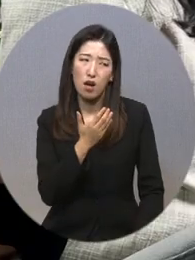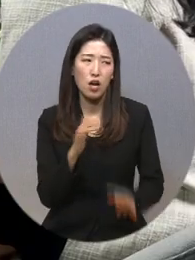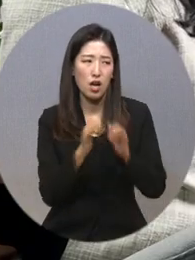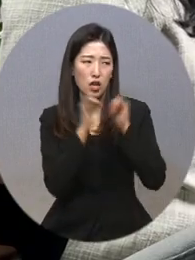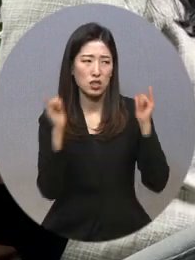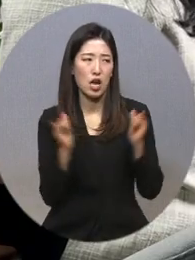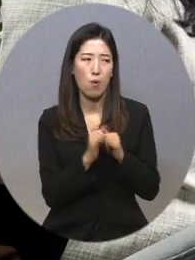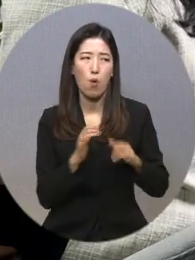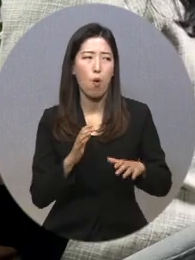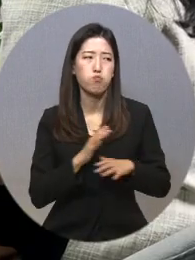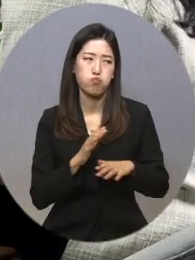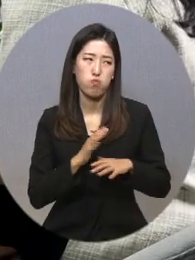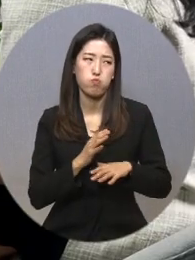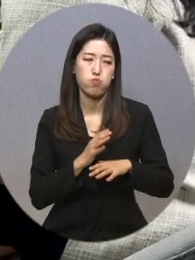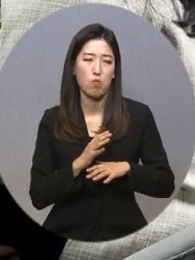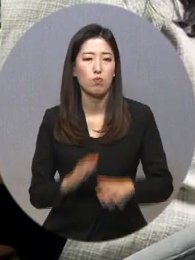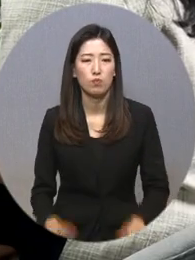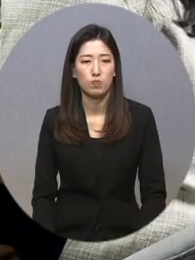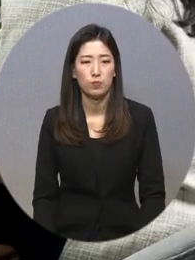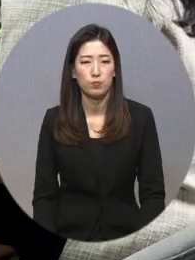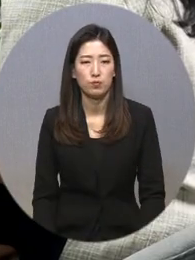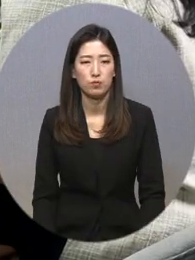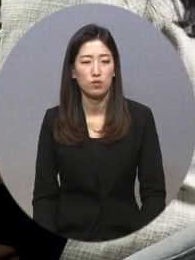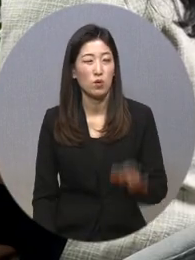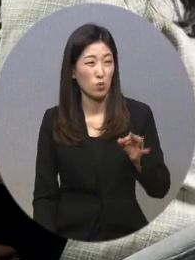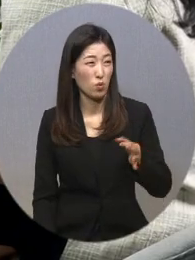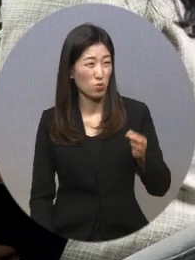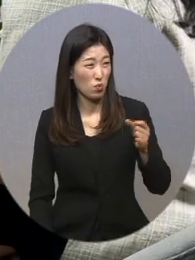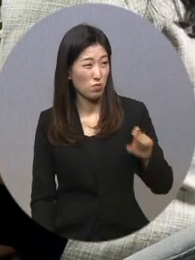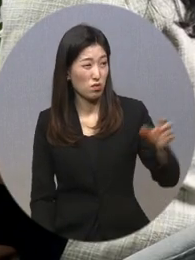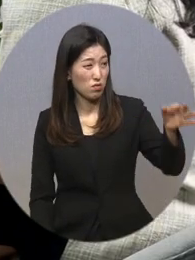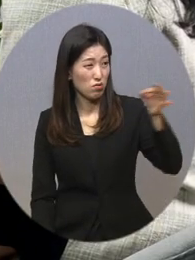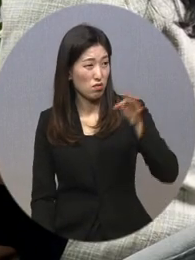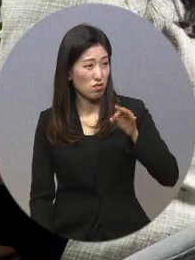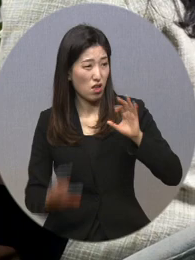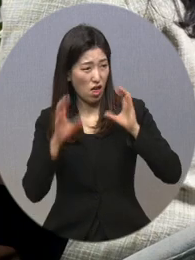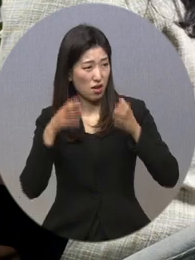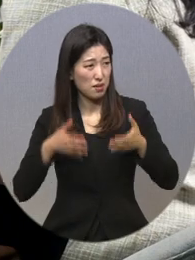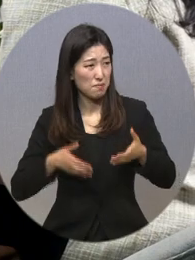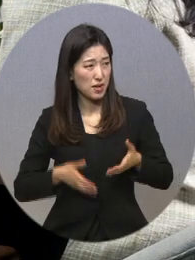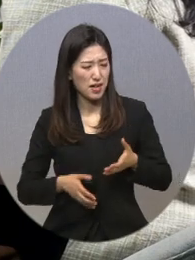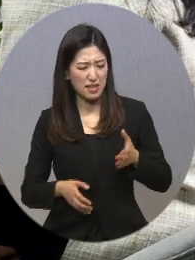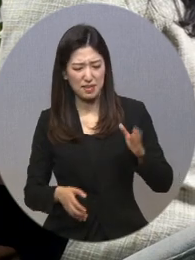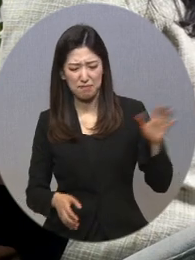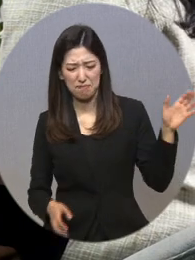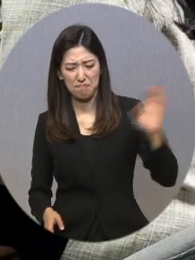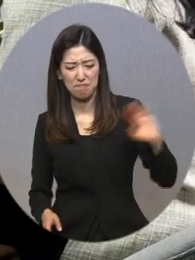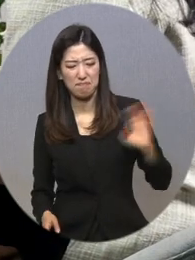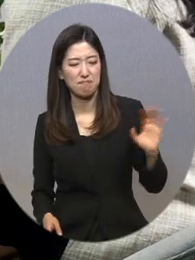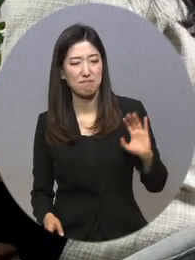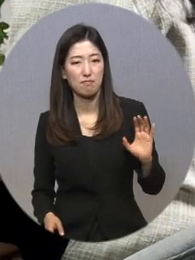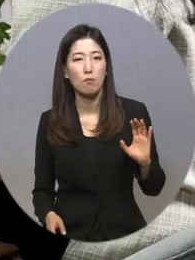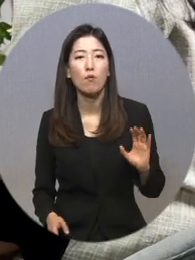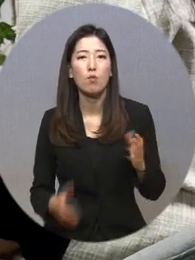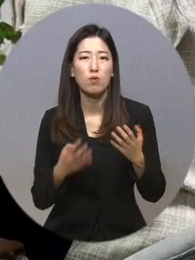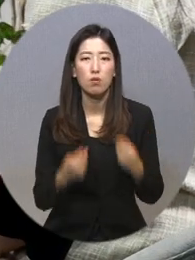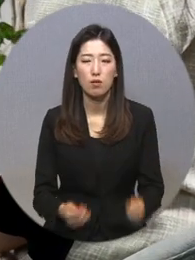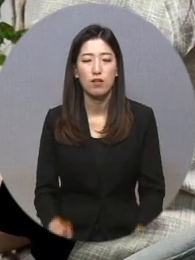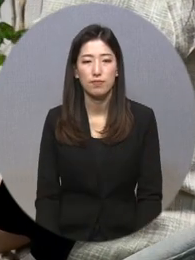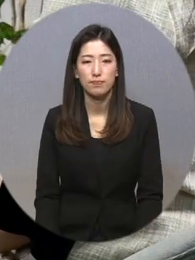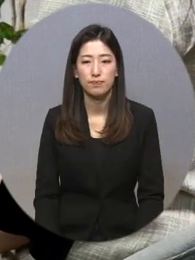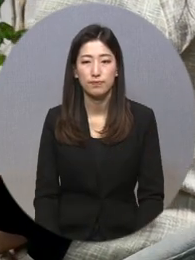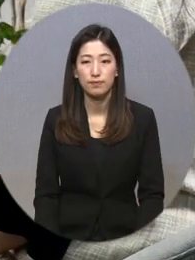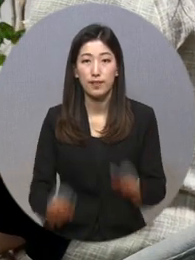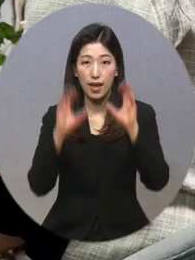이야기입니다. 돈을 조금 더 준다라고 해서 아이 낳는 그런 것은 아니라고 생각합니다.